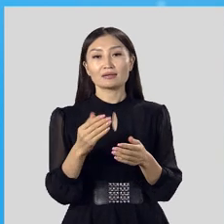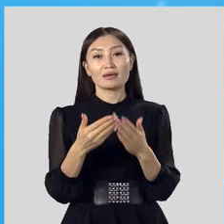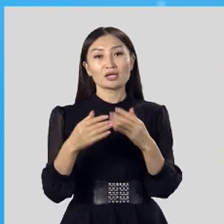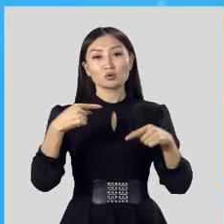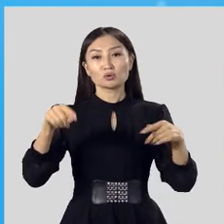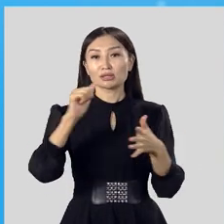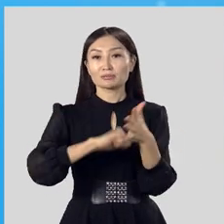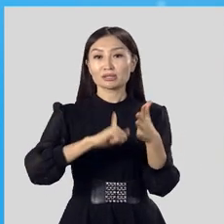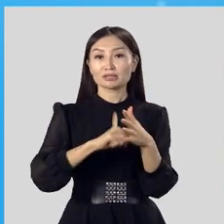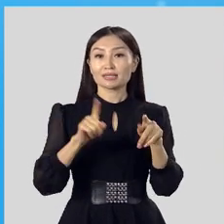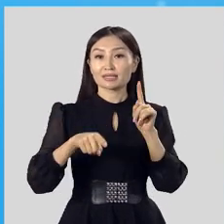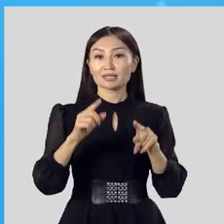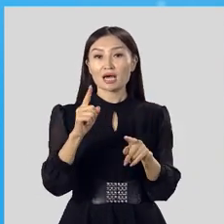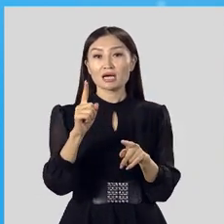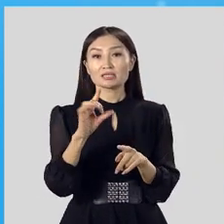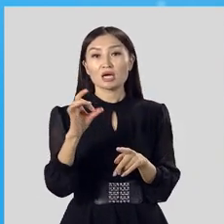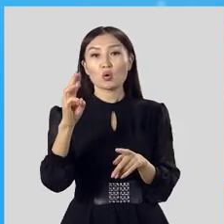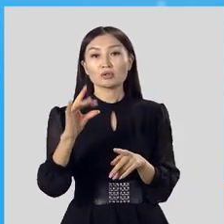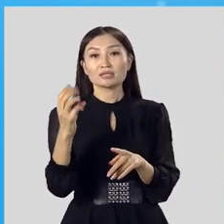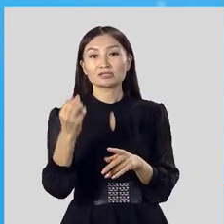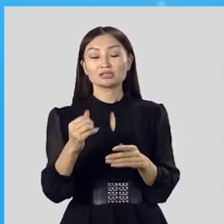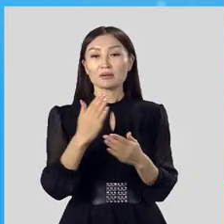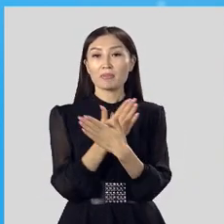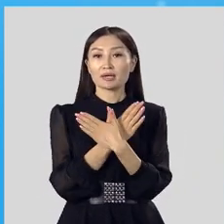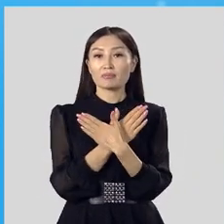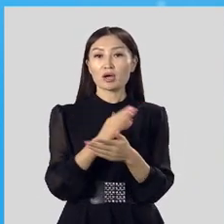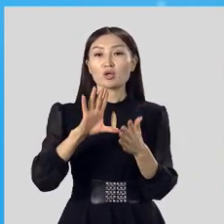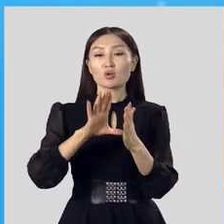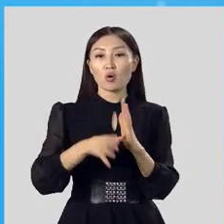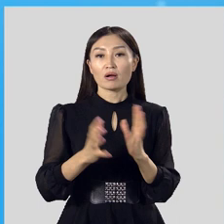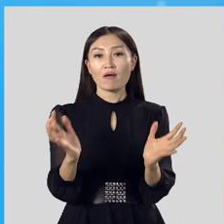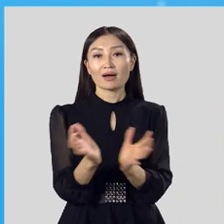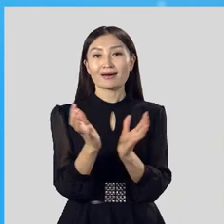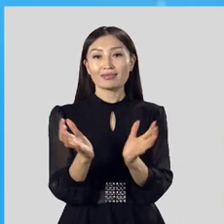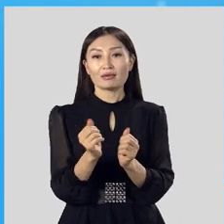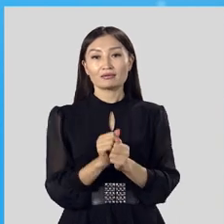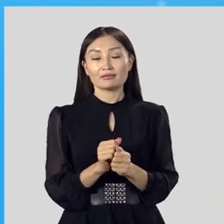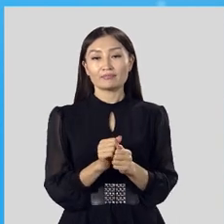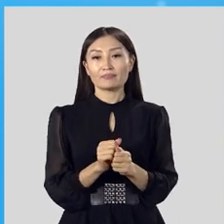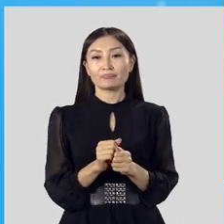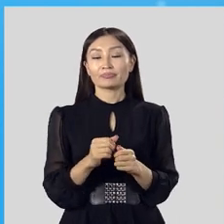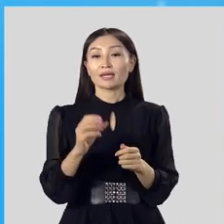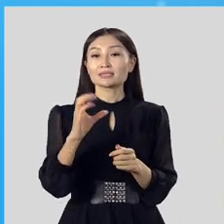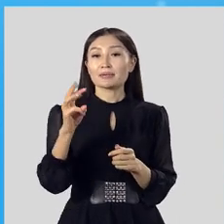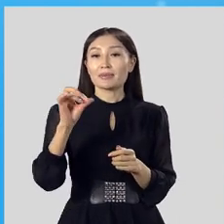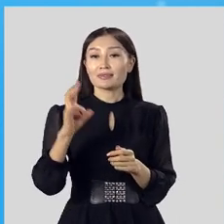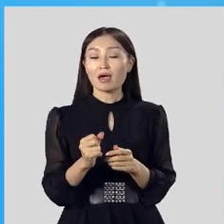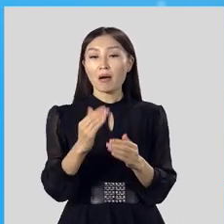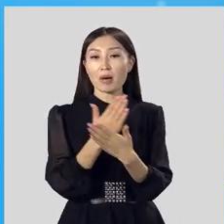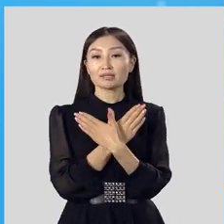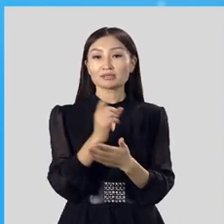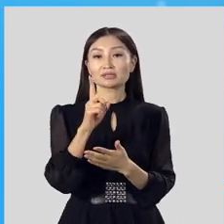причин. Иногда зародыши погибают и от слишком длительного хранения семян. Семена с